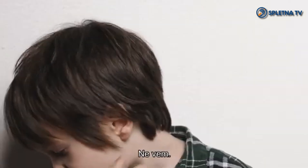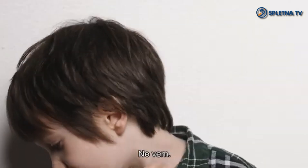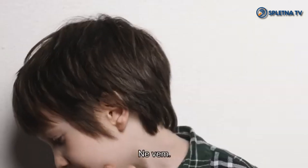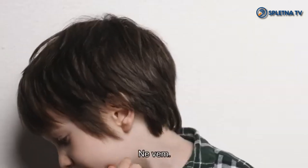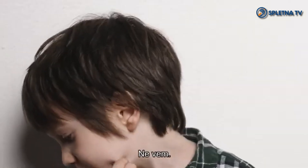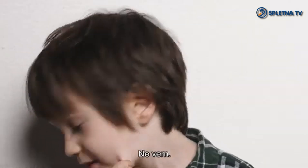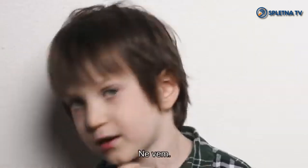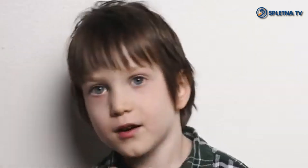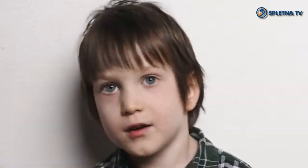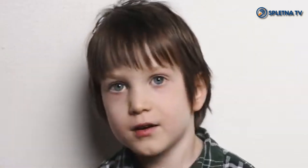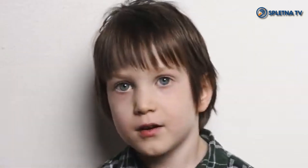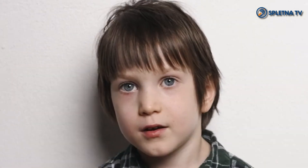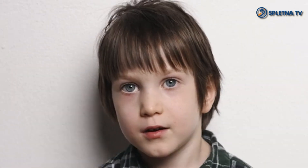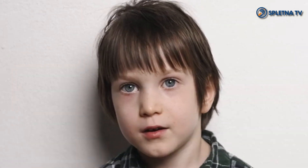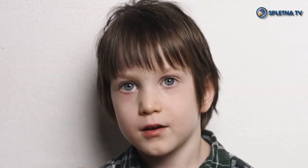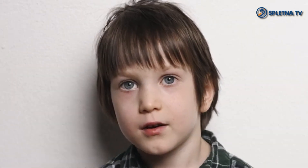Ne vem.